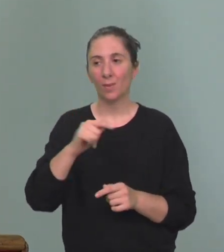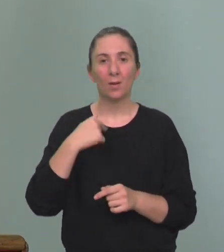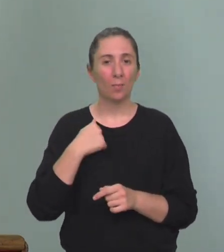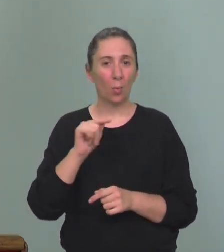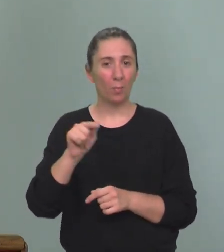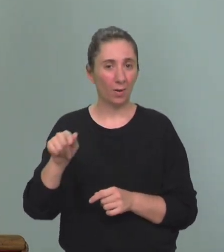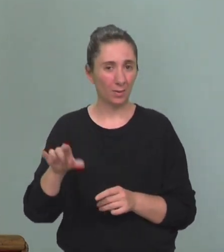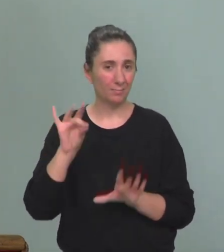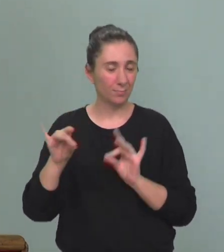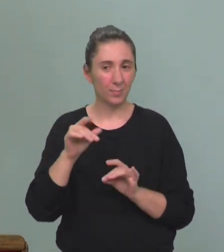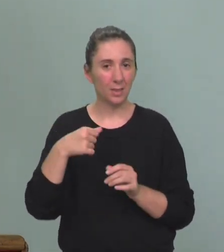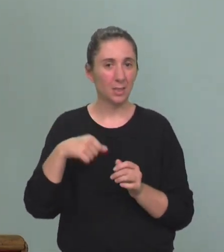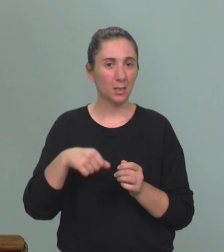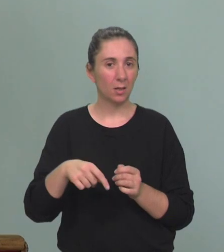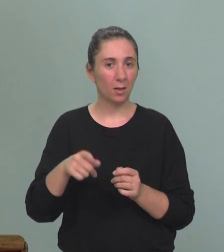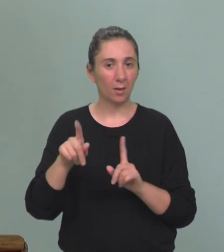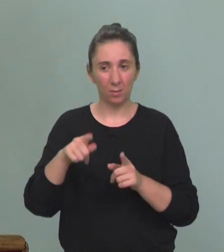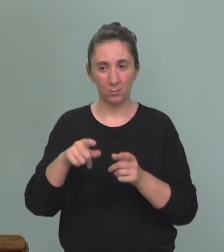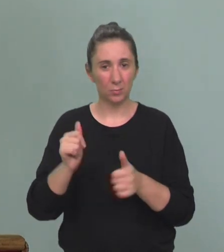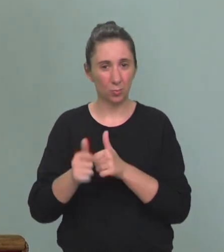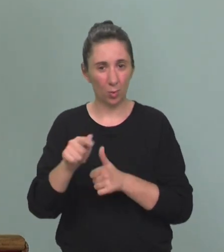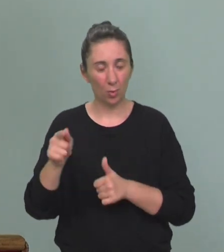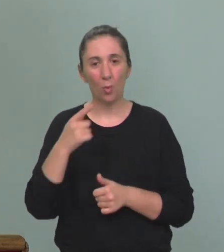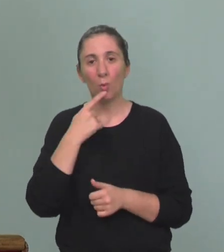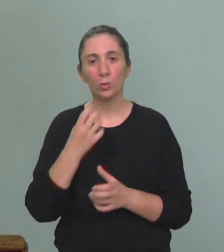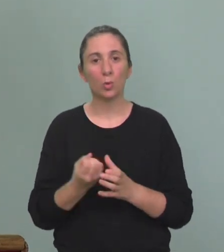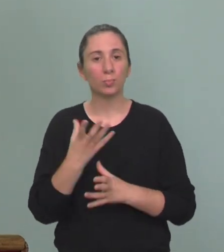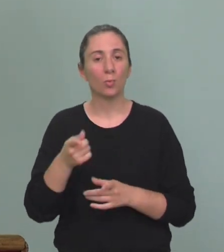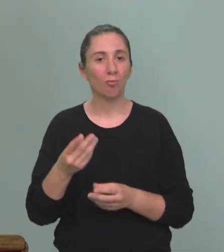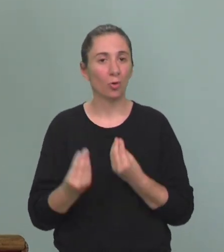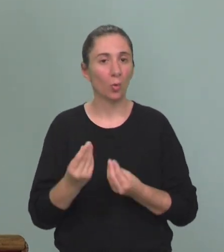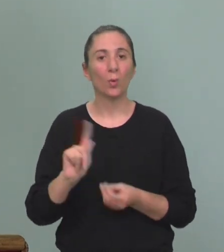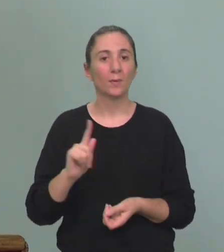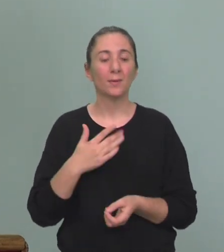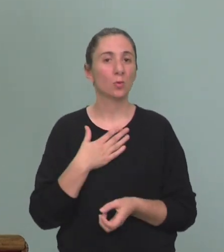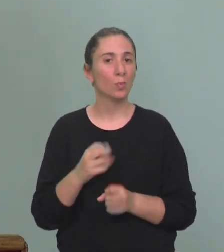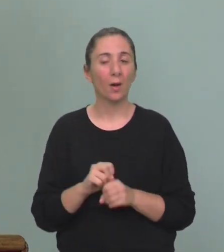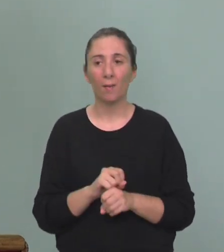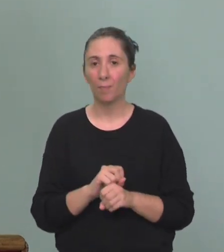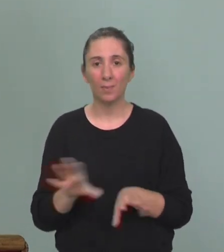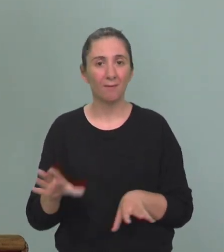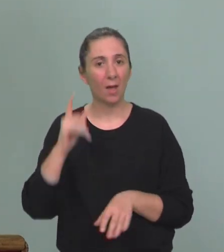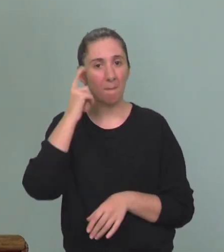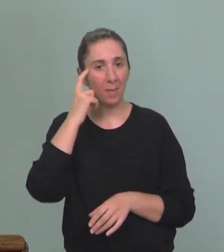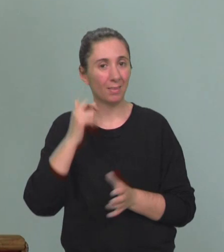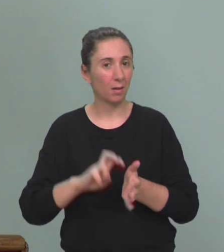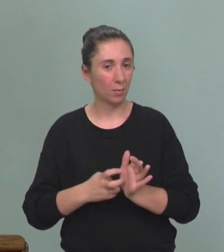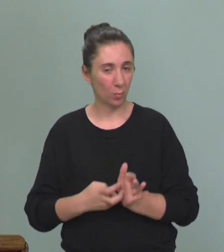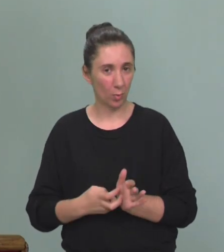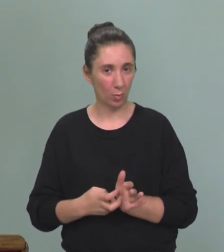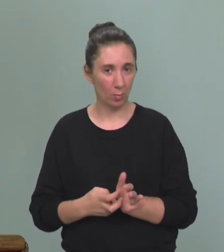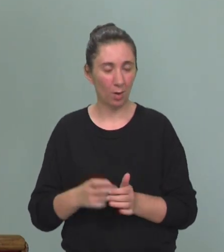po meni koji su svojim radom oplemenili ovu igru i koji nisu imali nikakvih mentalnih